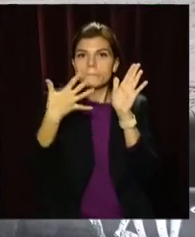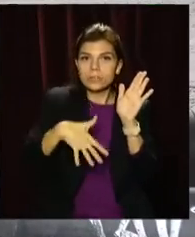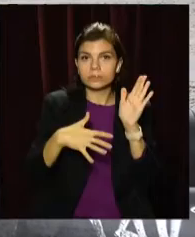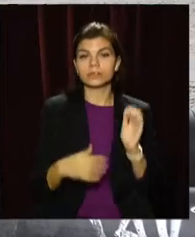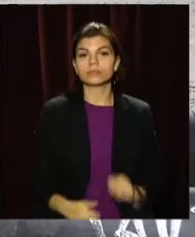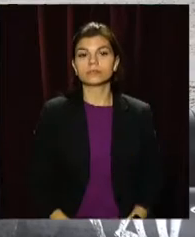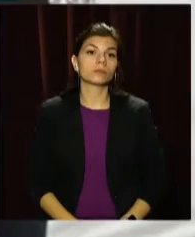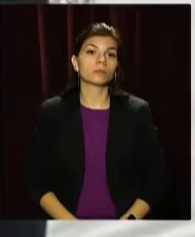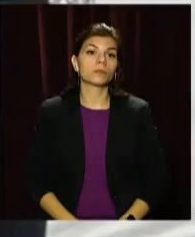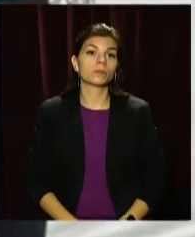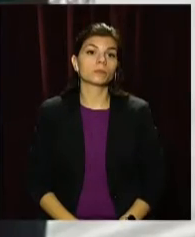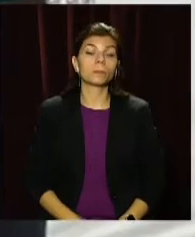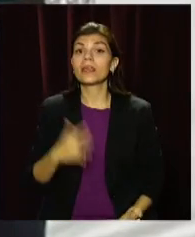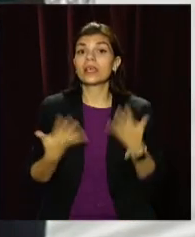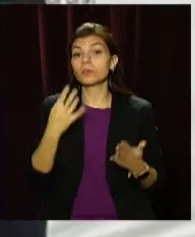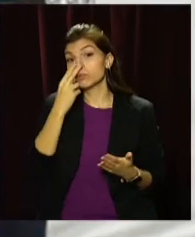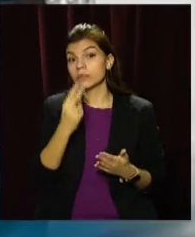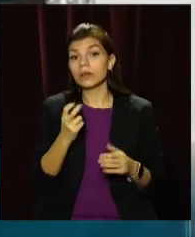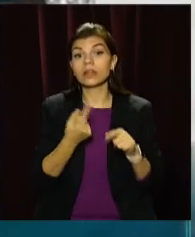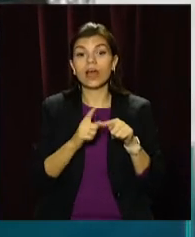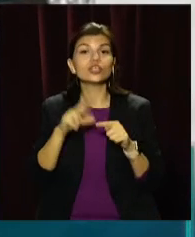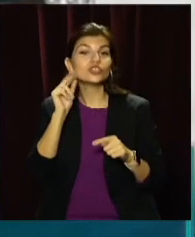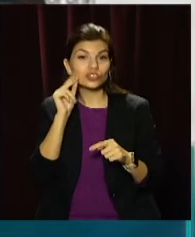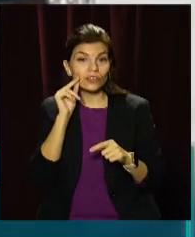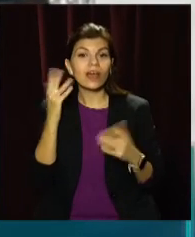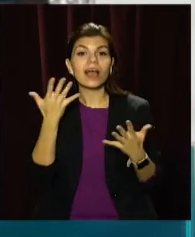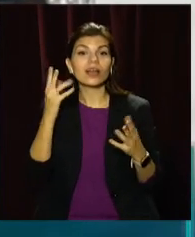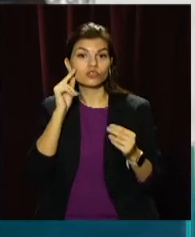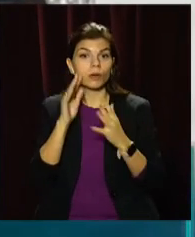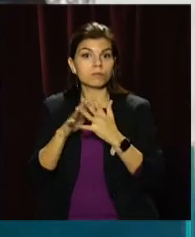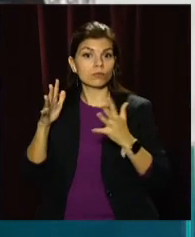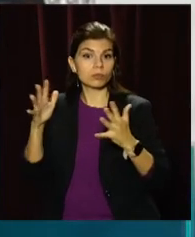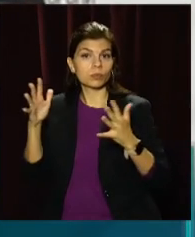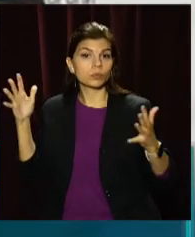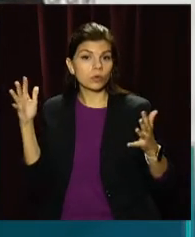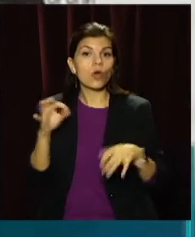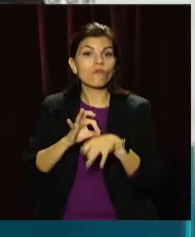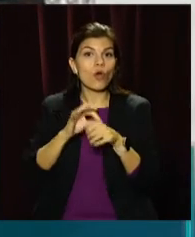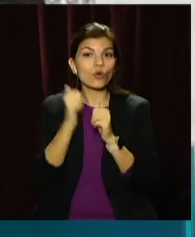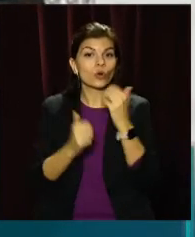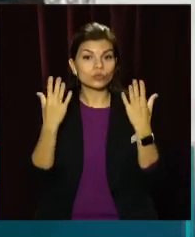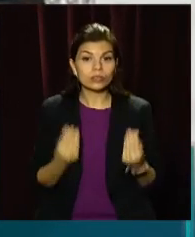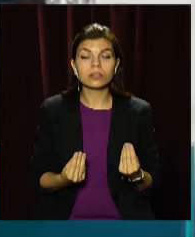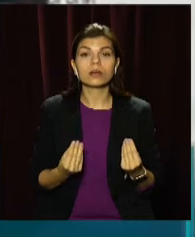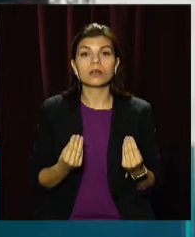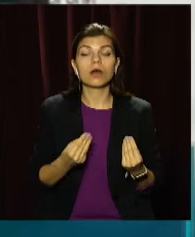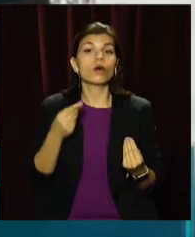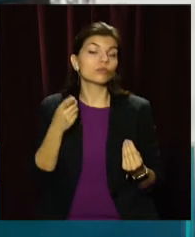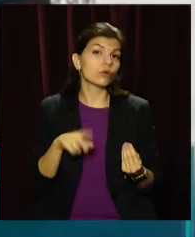9850. Якщо подивитися на цифри збільшення кількості хворих кожного дня,